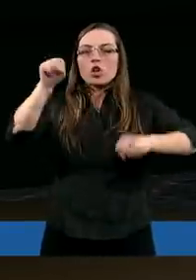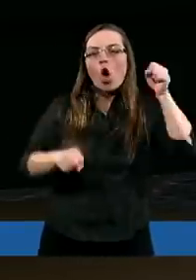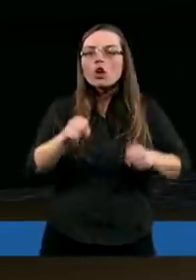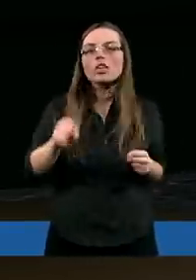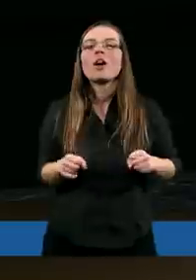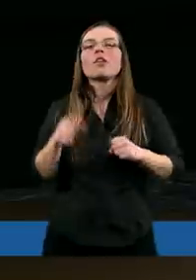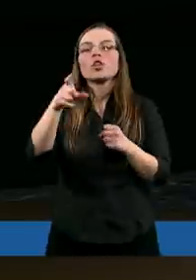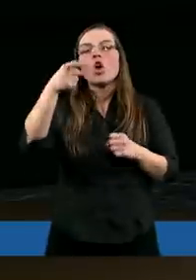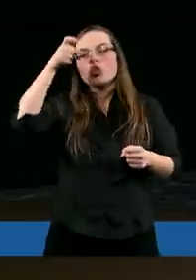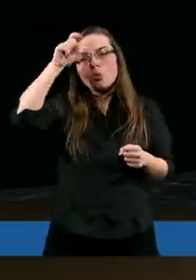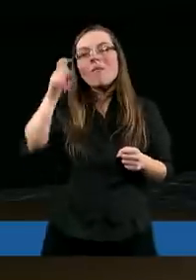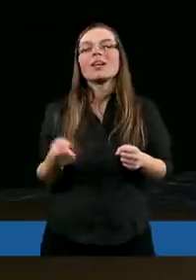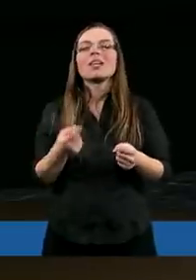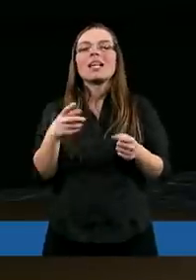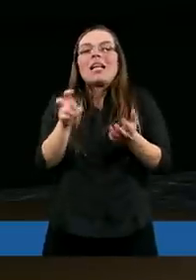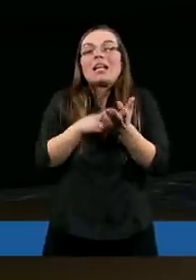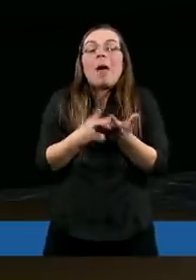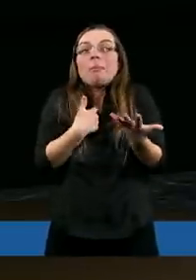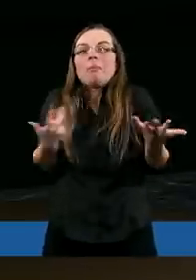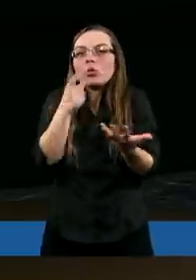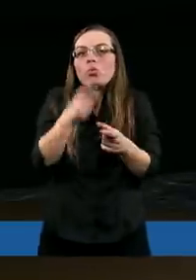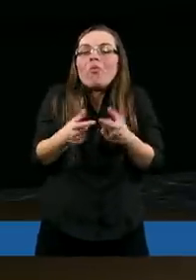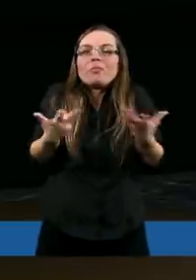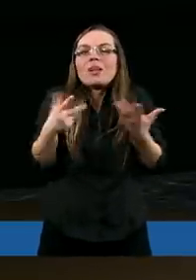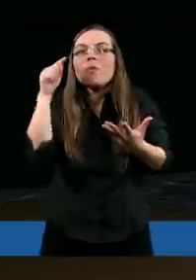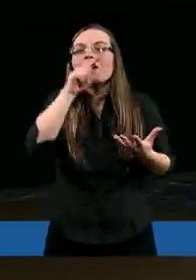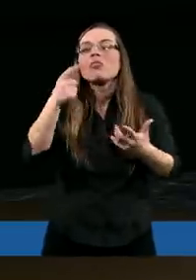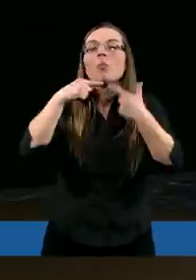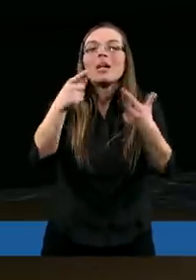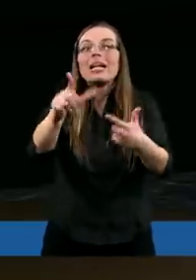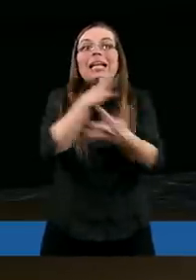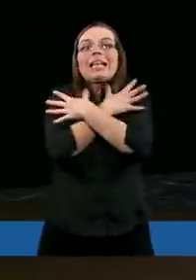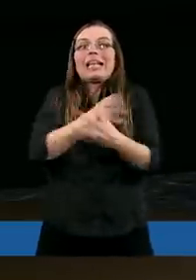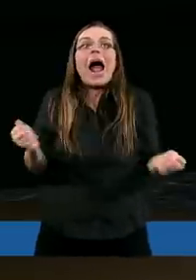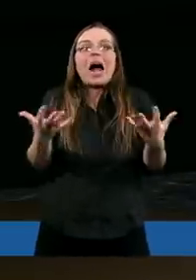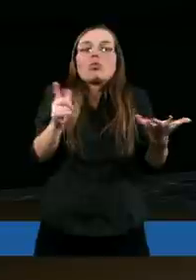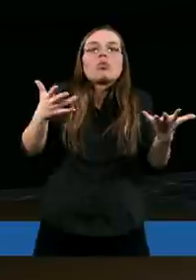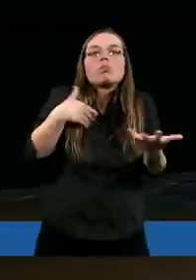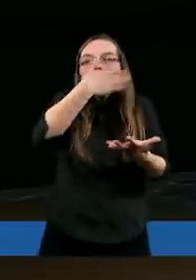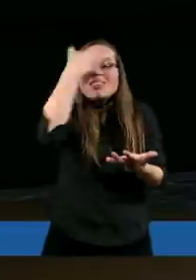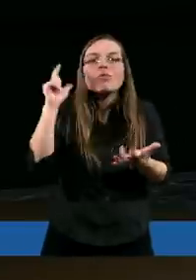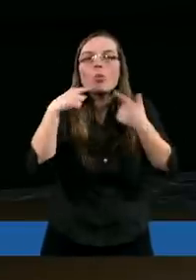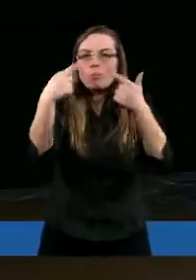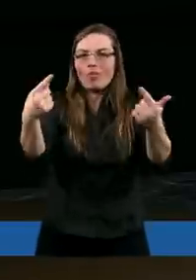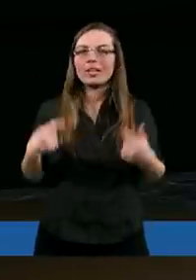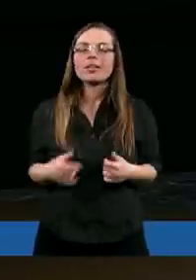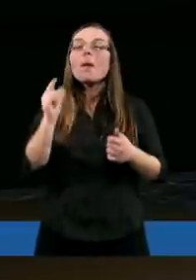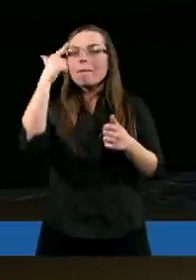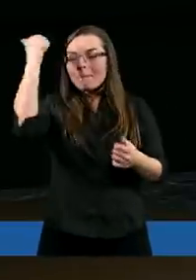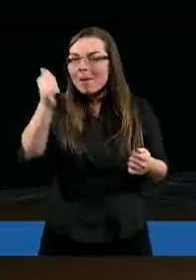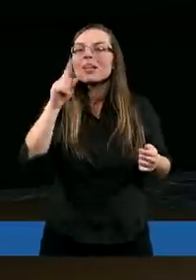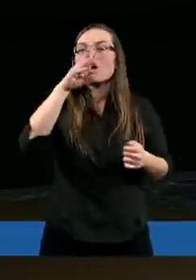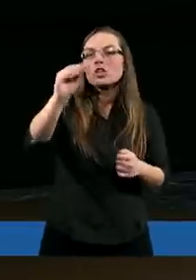po prostu człowiek zabraknie mu słów, żeby w ogóle z tego strachu, z tego wszystkiego cokolwiek powiedzieć. I Pamiętam,